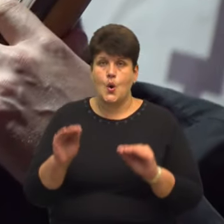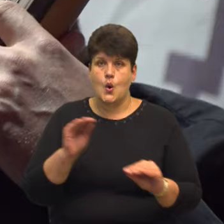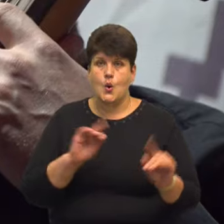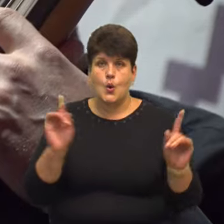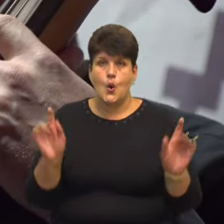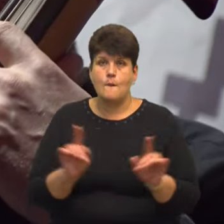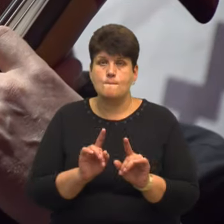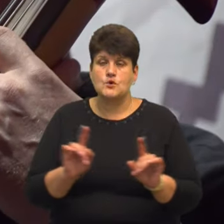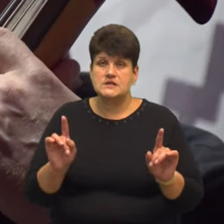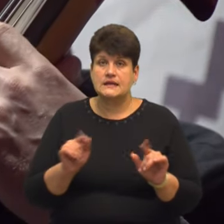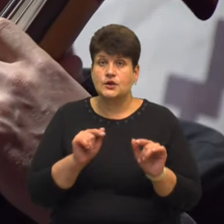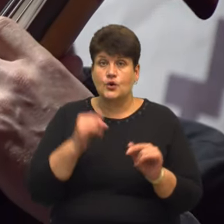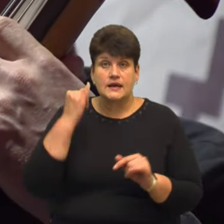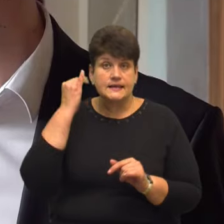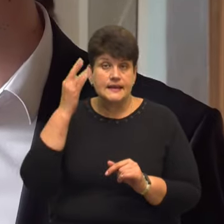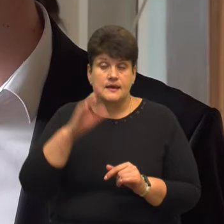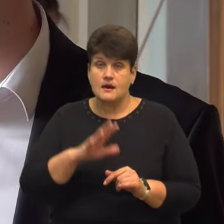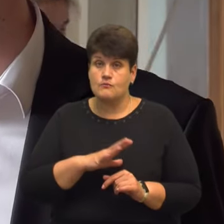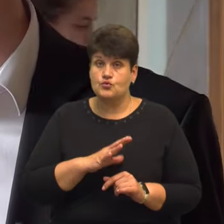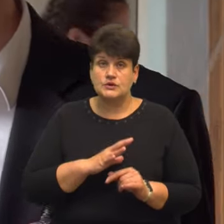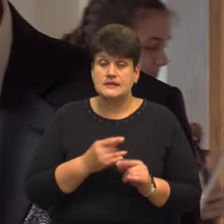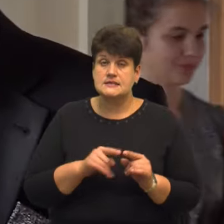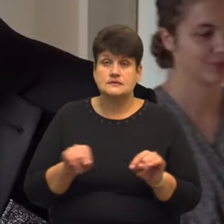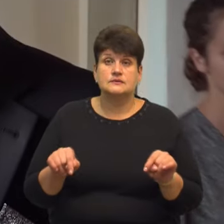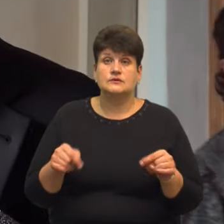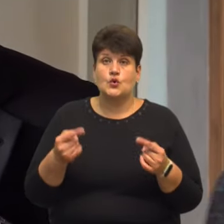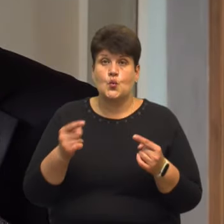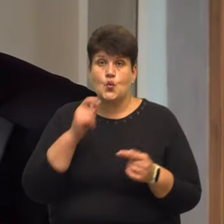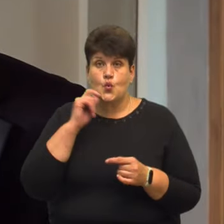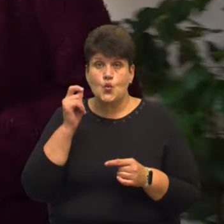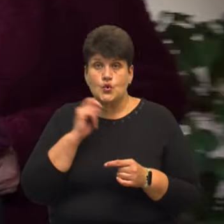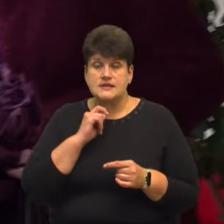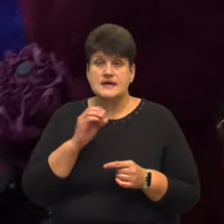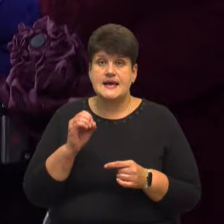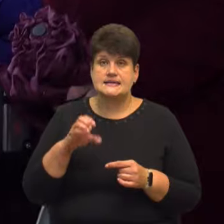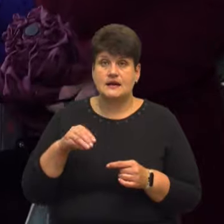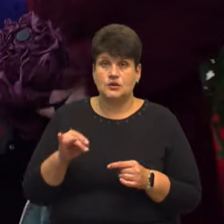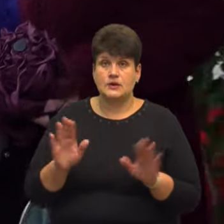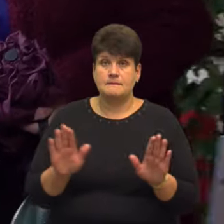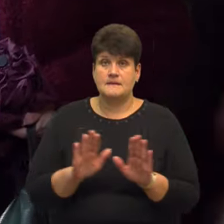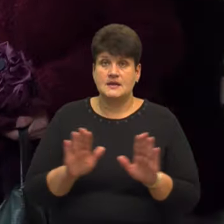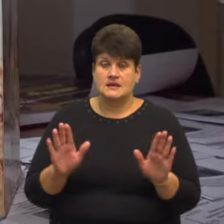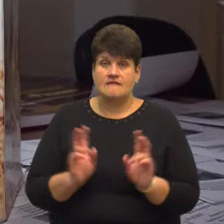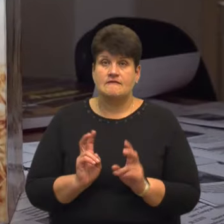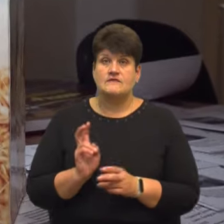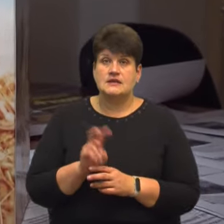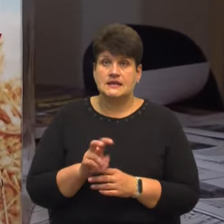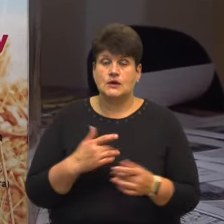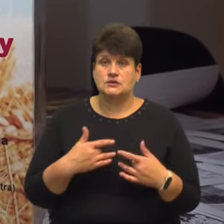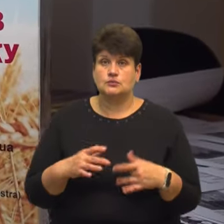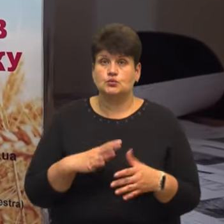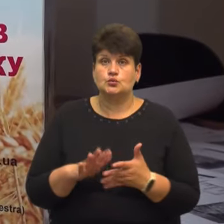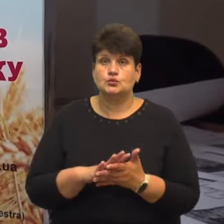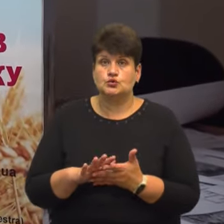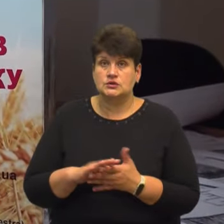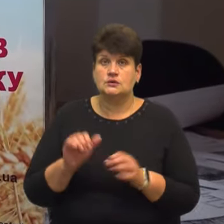Його ідея була це власне започатковування української естрадної пісні хід на концерти був безкоштовним проте